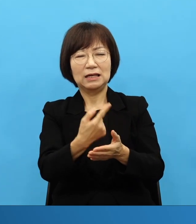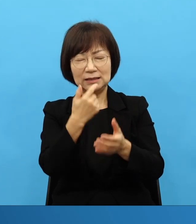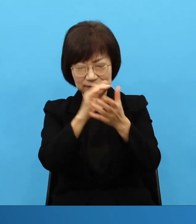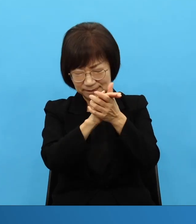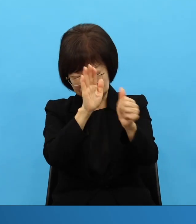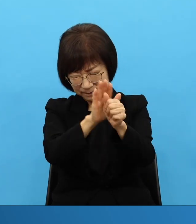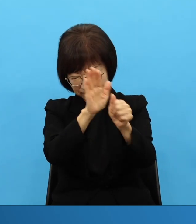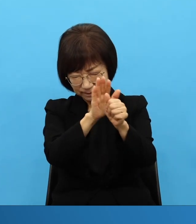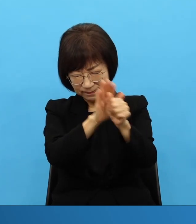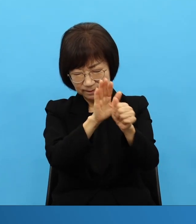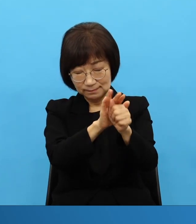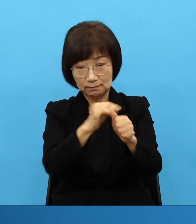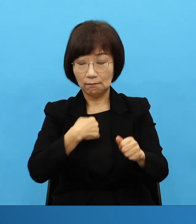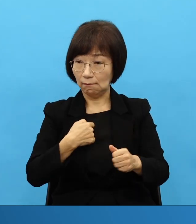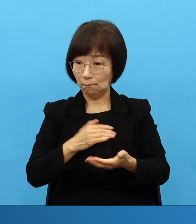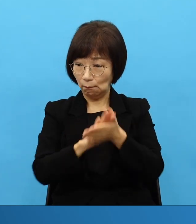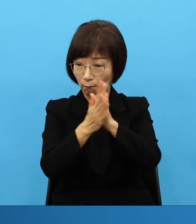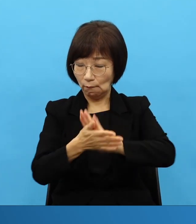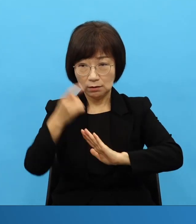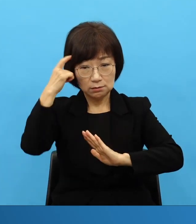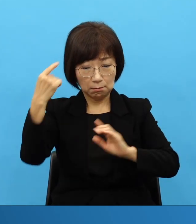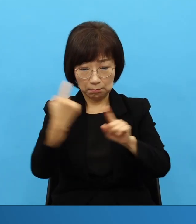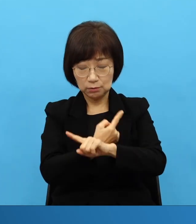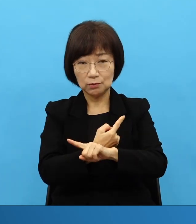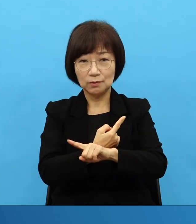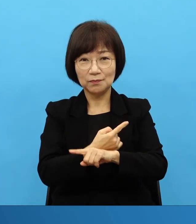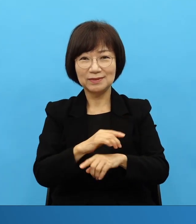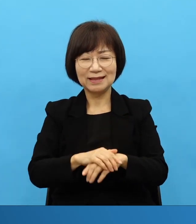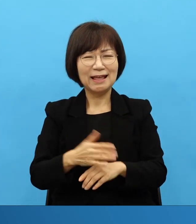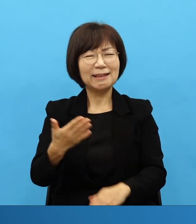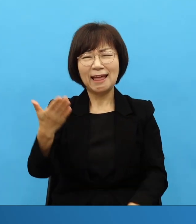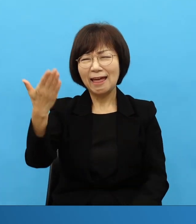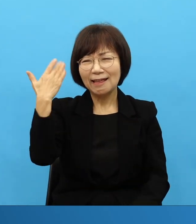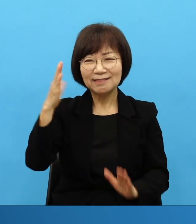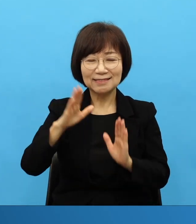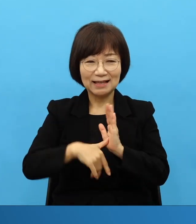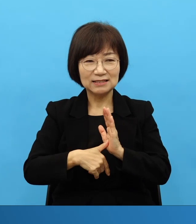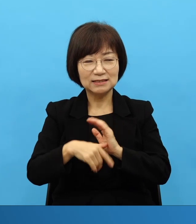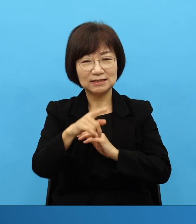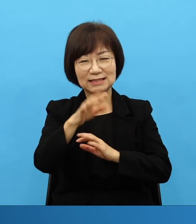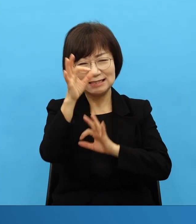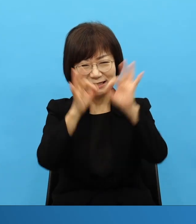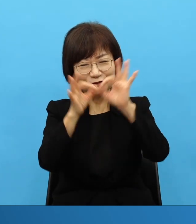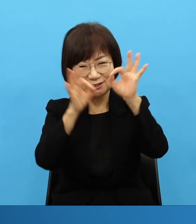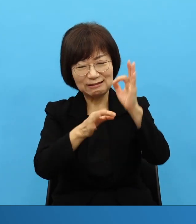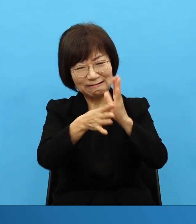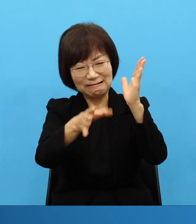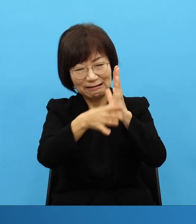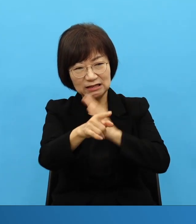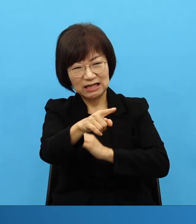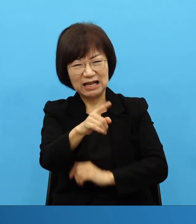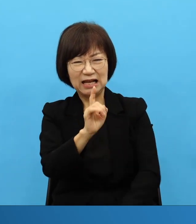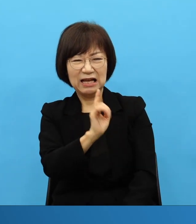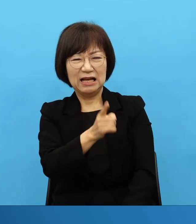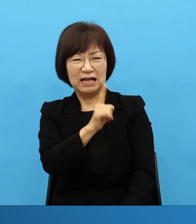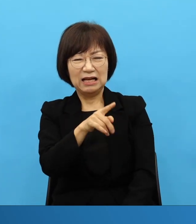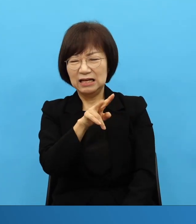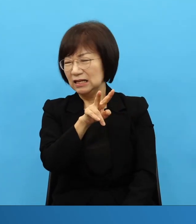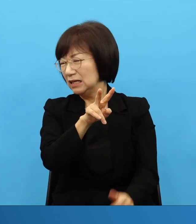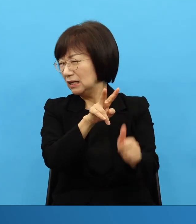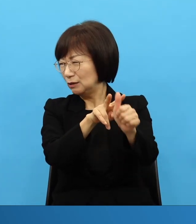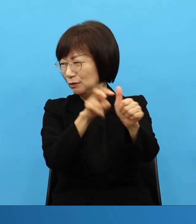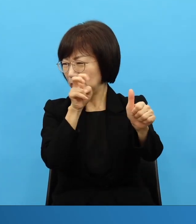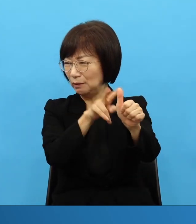mistake, I really have a heart of pity for them. 옛날에는 그 실수하는 사람 보면 미웠다니까요. 저런 인간이 있나 싶고 말이에요. Before, when somebody made a mistake,